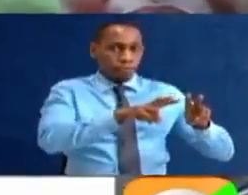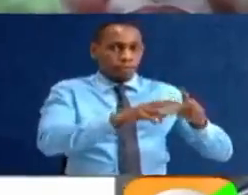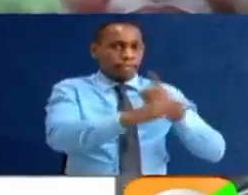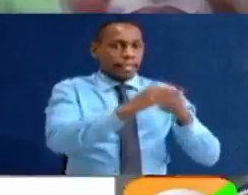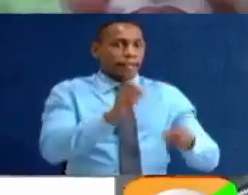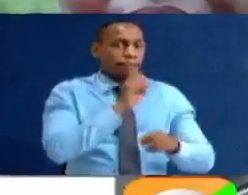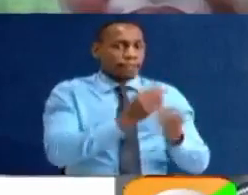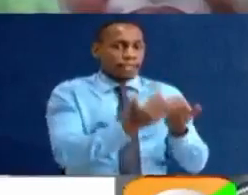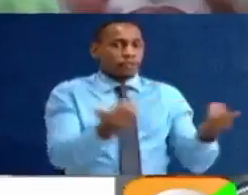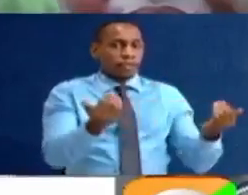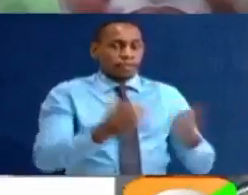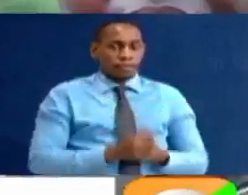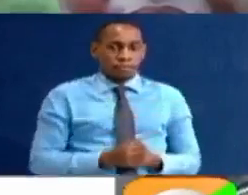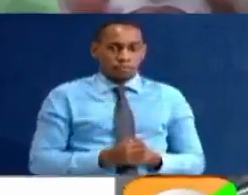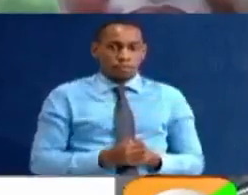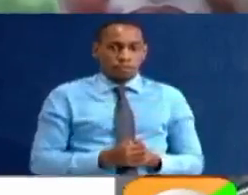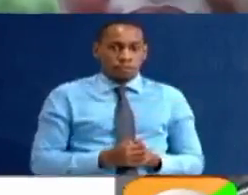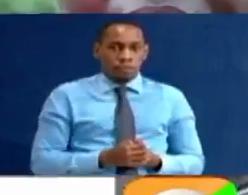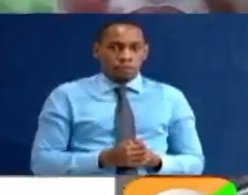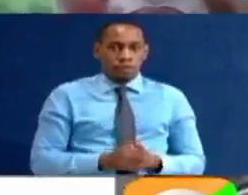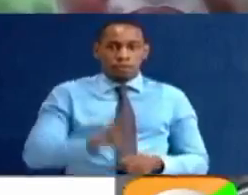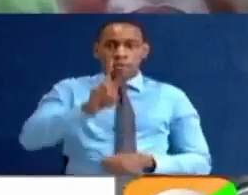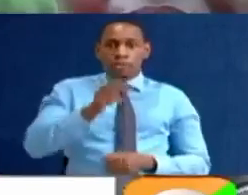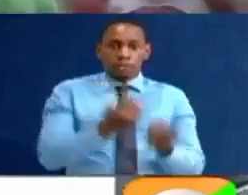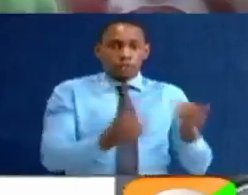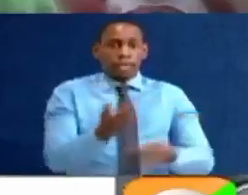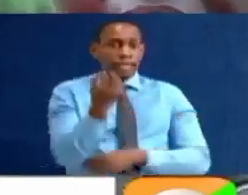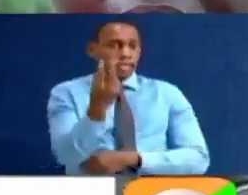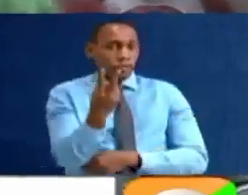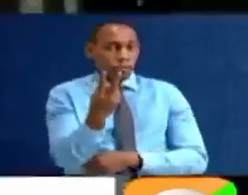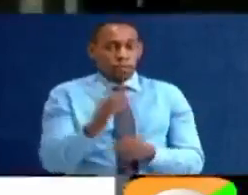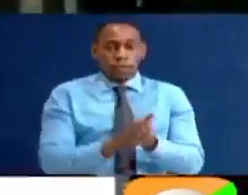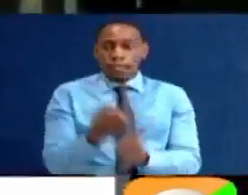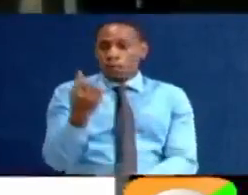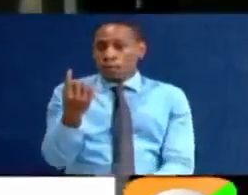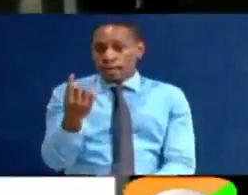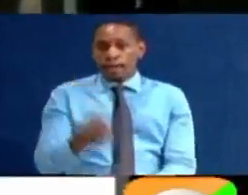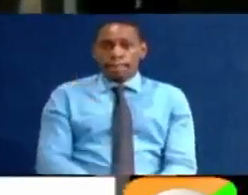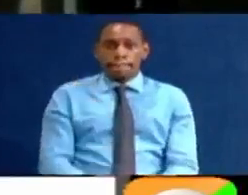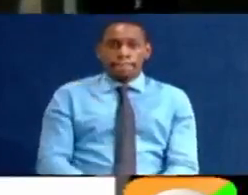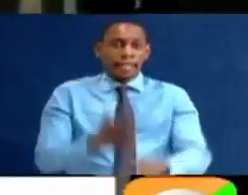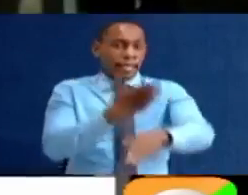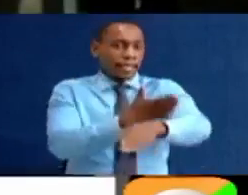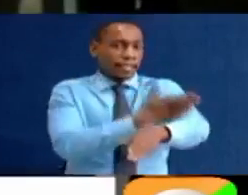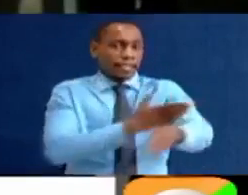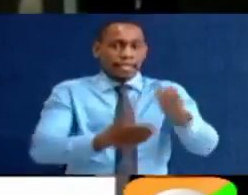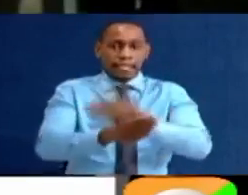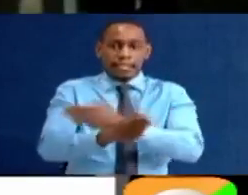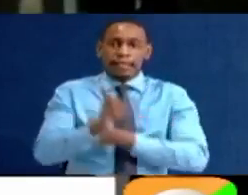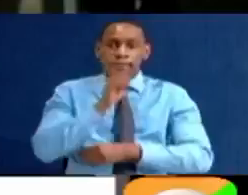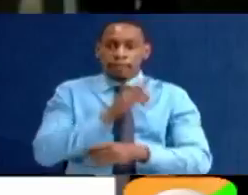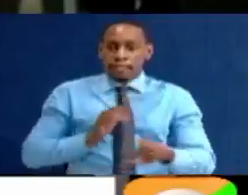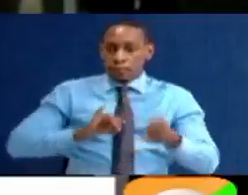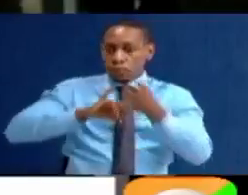ameua watoto na mama. Ameua watoto wawili na mtoto mmoja. Akajeruhi bibi